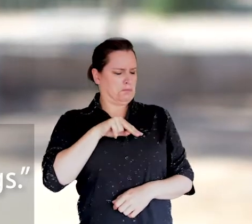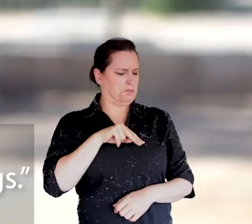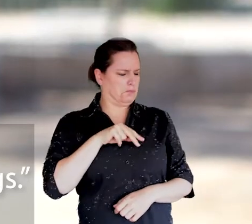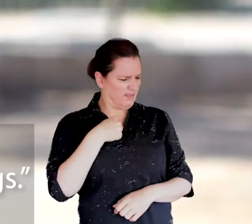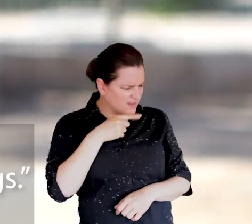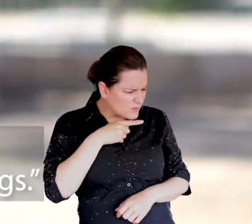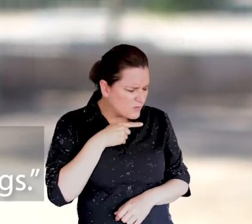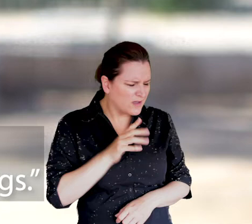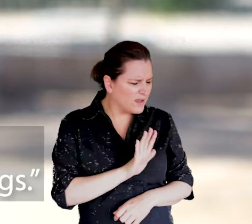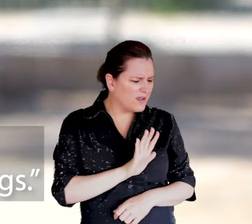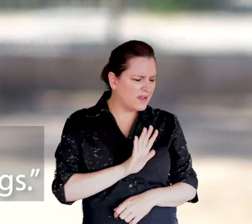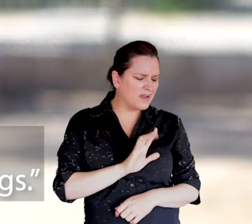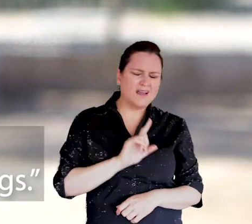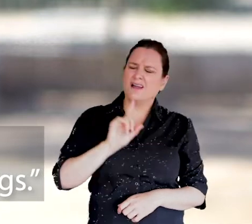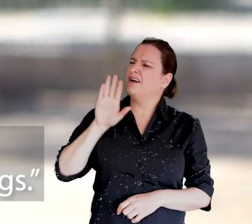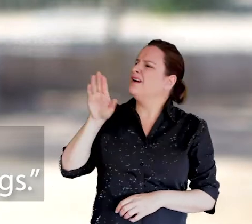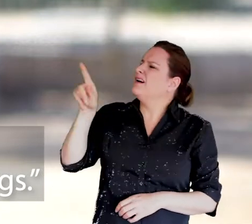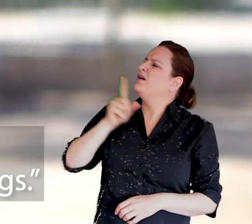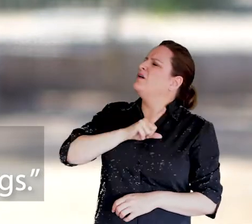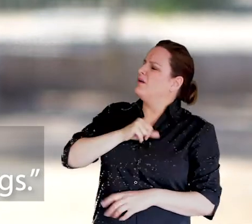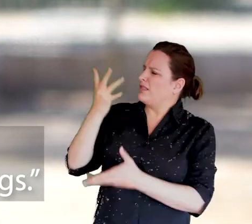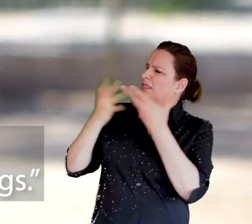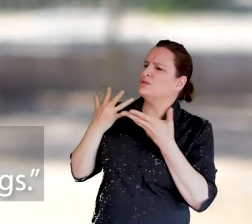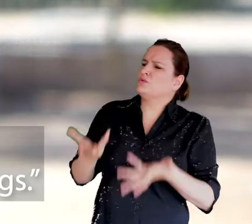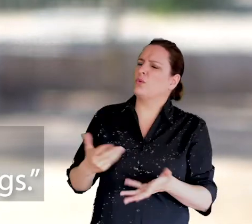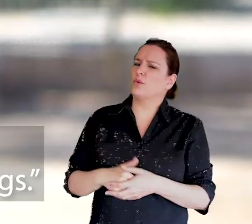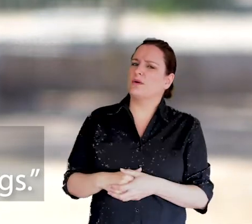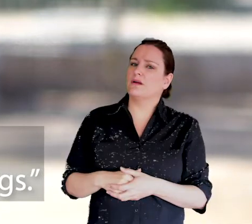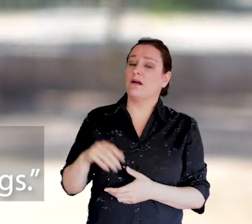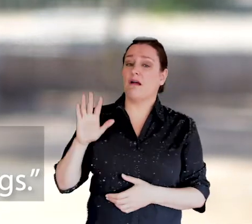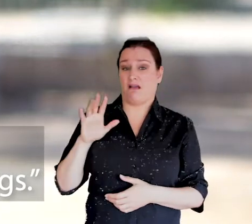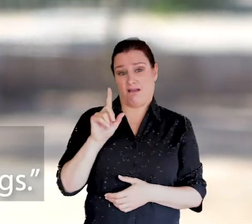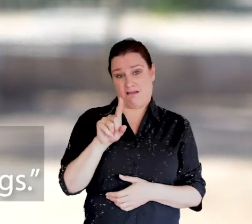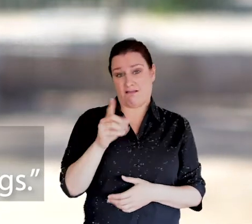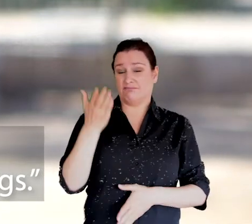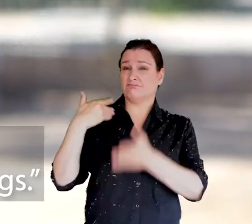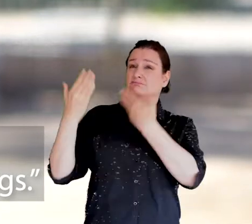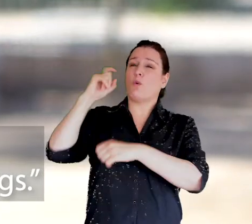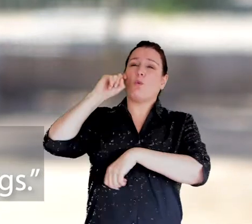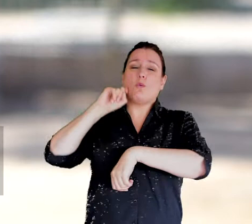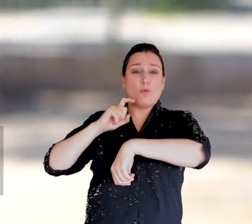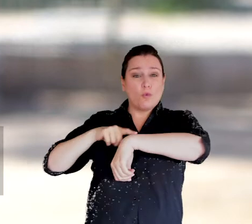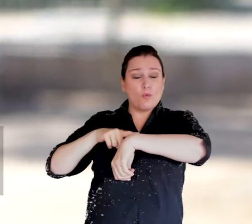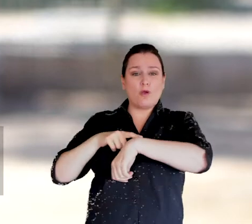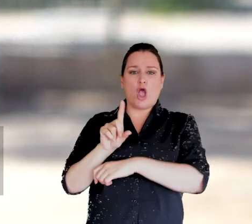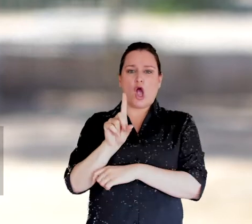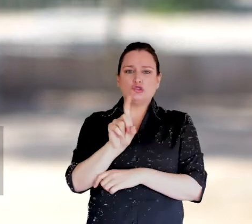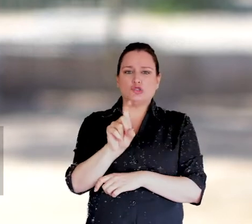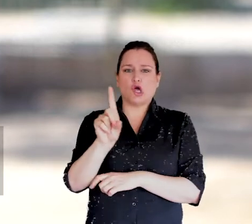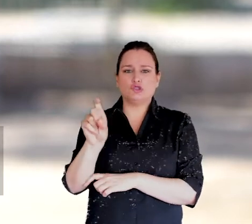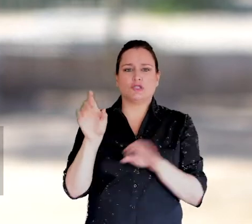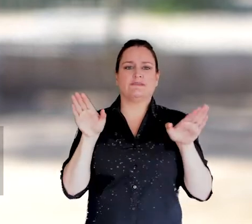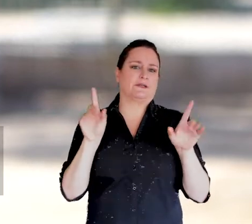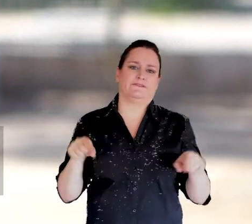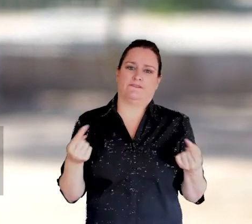moet nie vir my dit vertel. Nou sê ma, meitje, ons het misschien die jare doem en goed gehad.